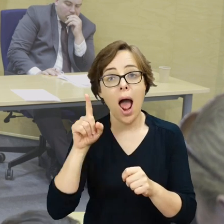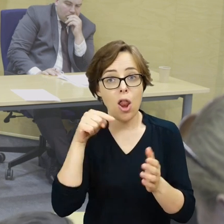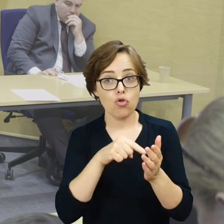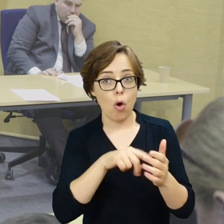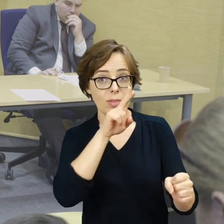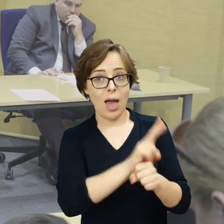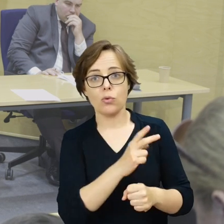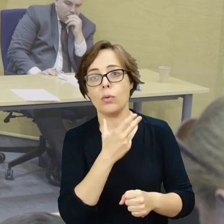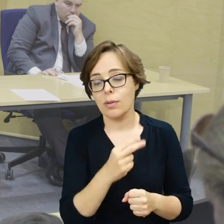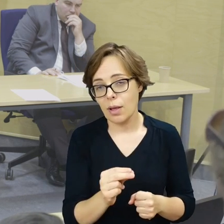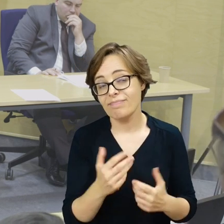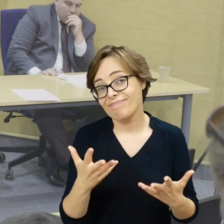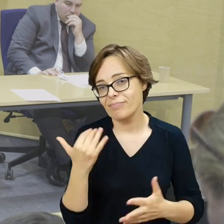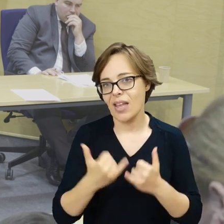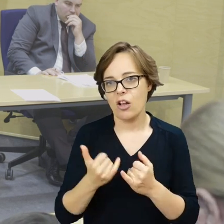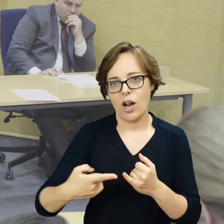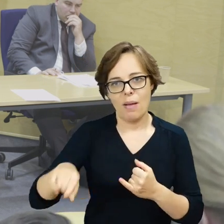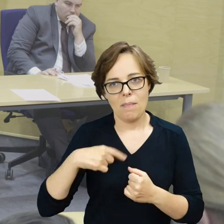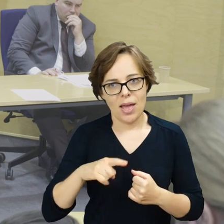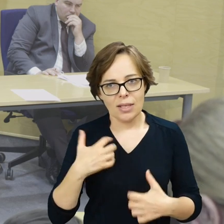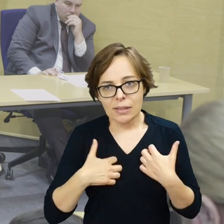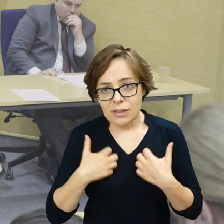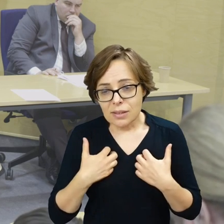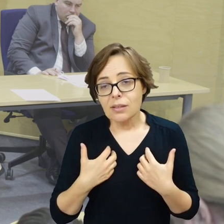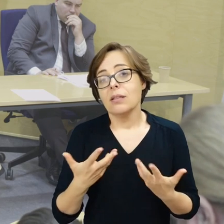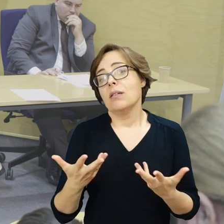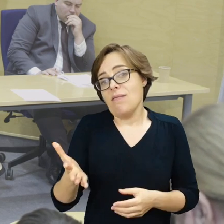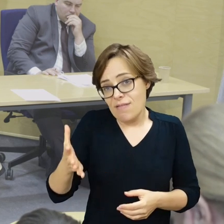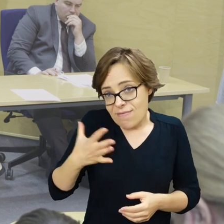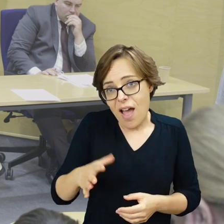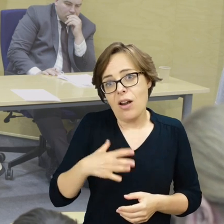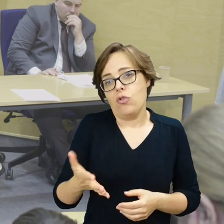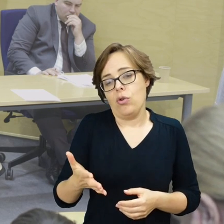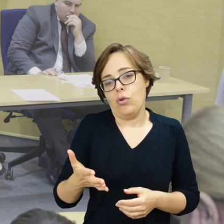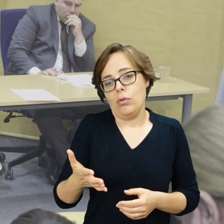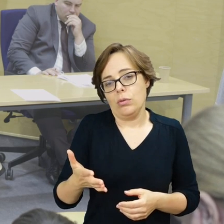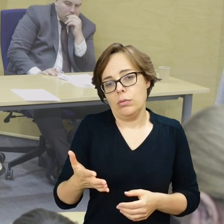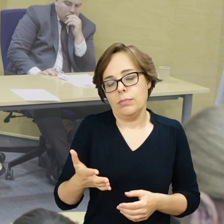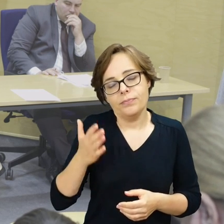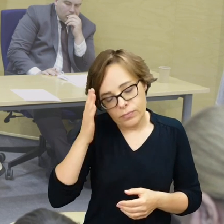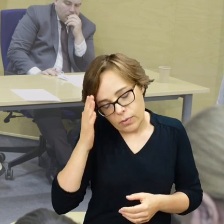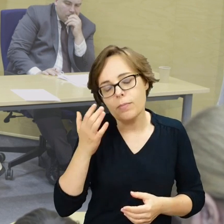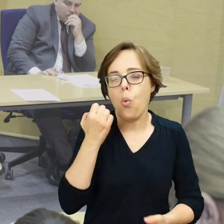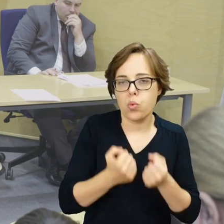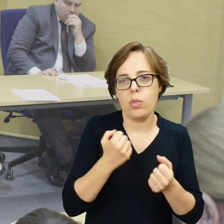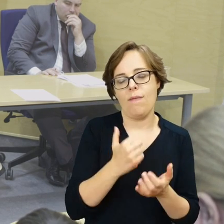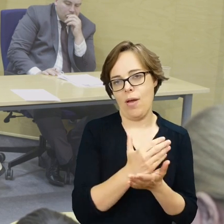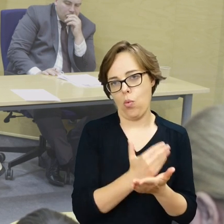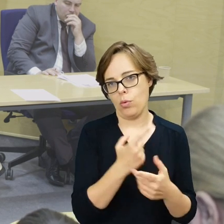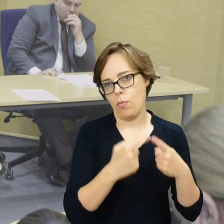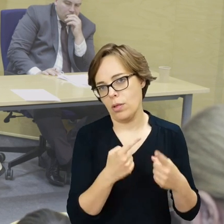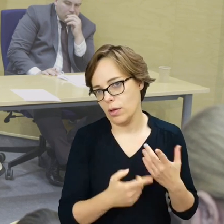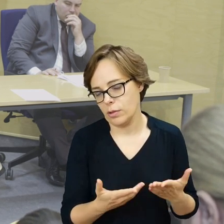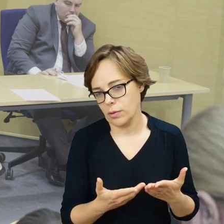Jeżeli jesteśmy sfrustrowani, pora stawiać, mimo trudnych niewątpliwie uwarunkowań politycznych,